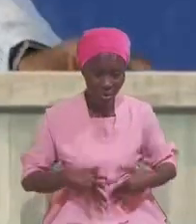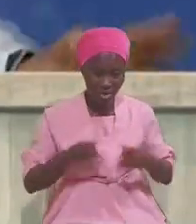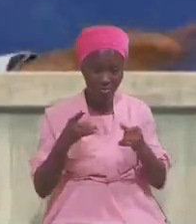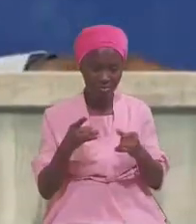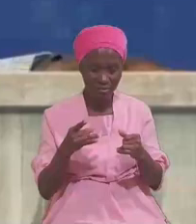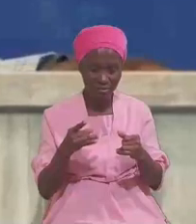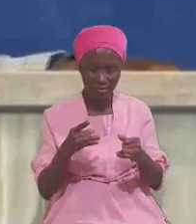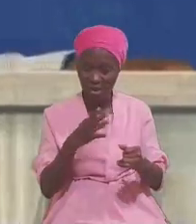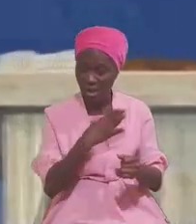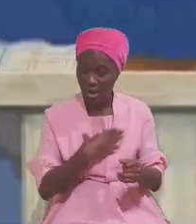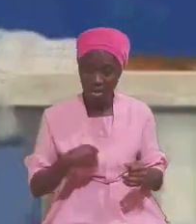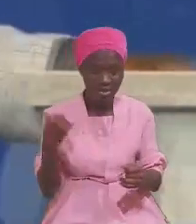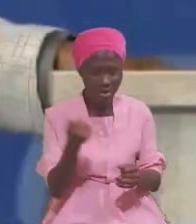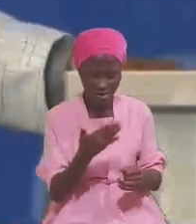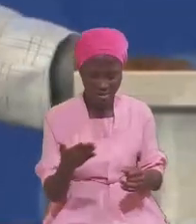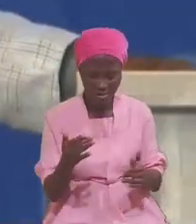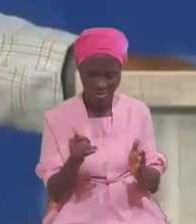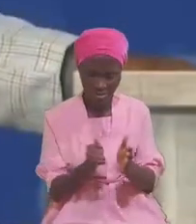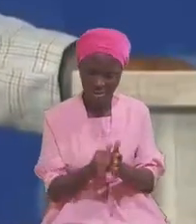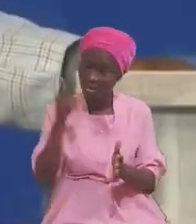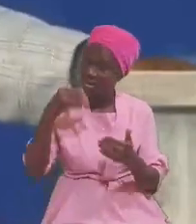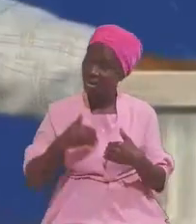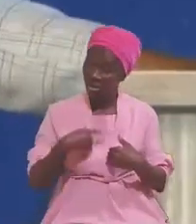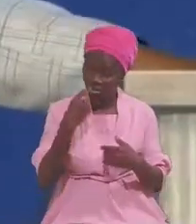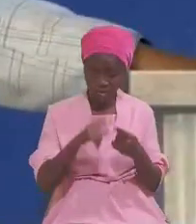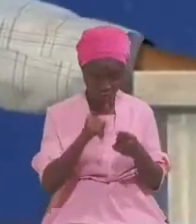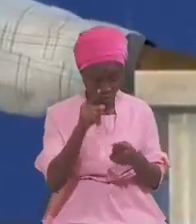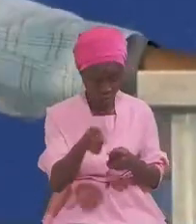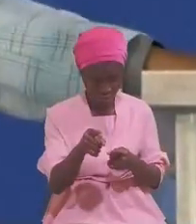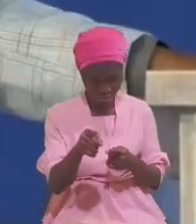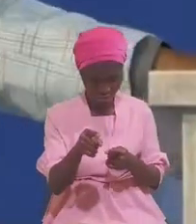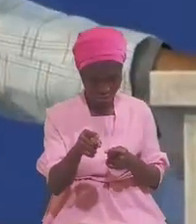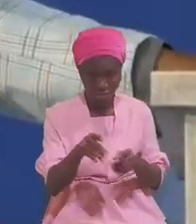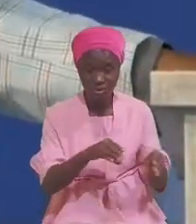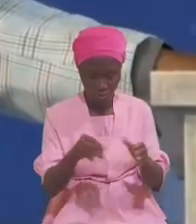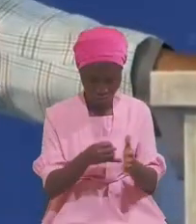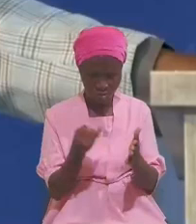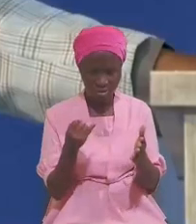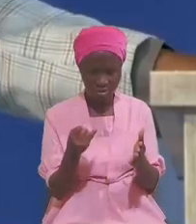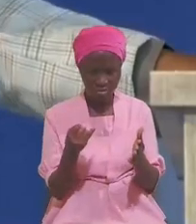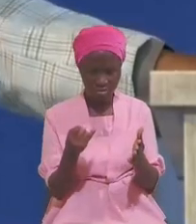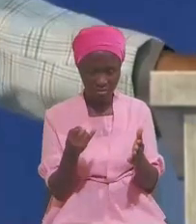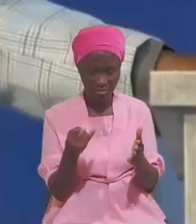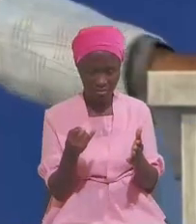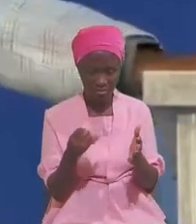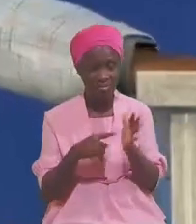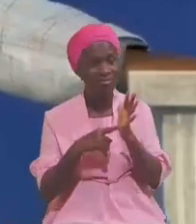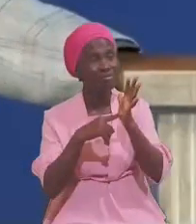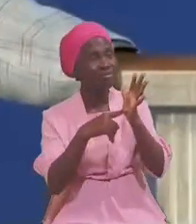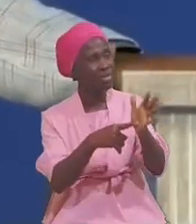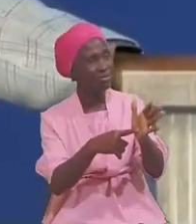Et quel que soit ce que le Seigneur vous a dit, fais-le. La